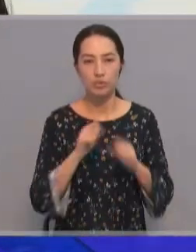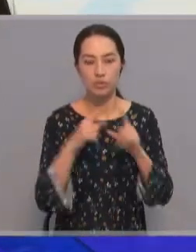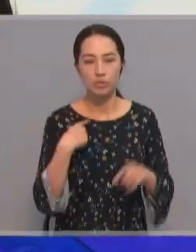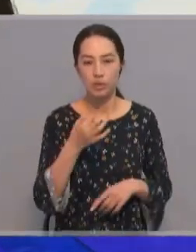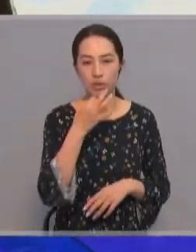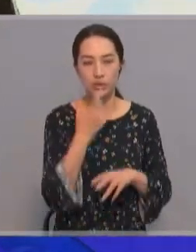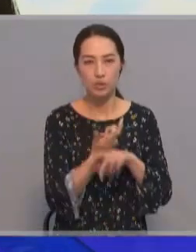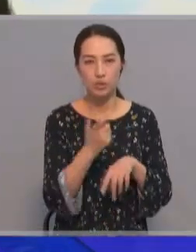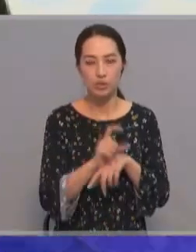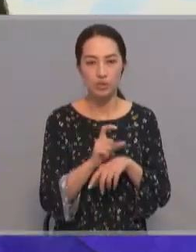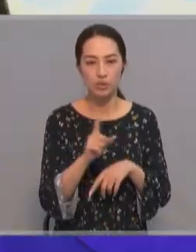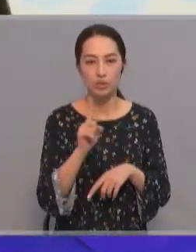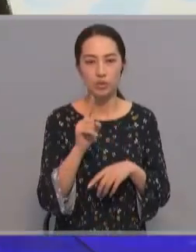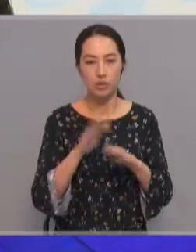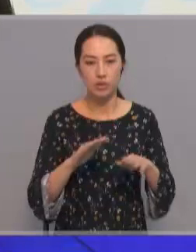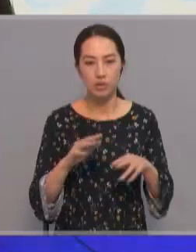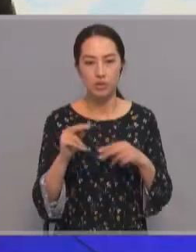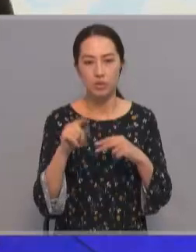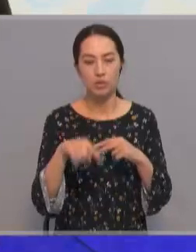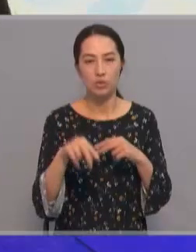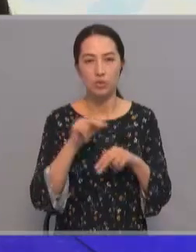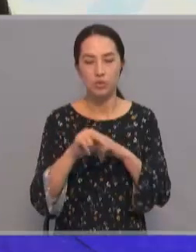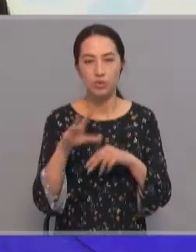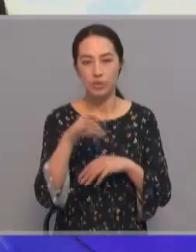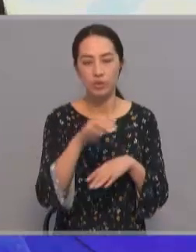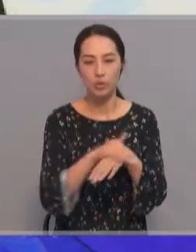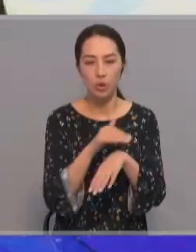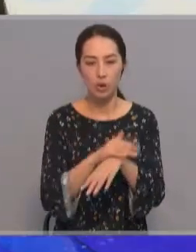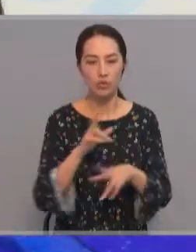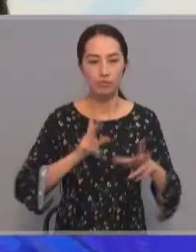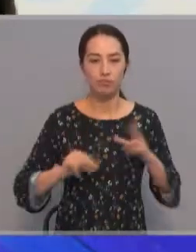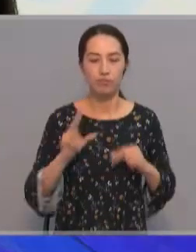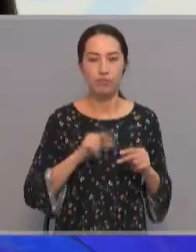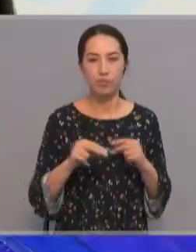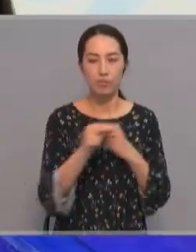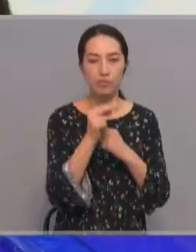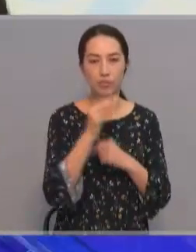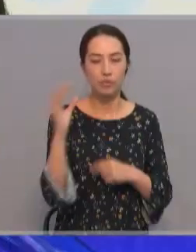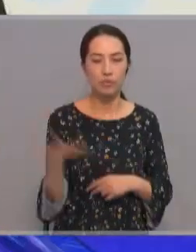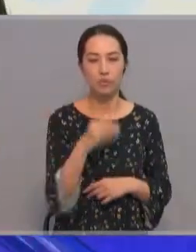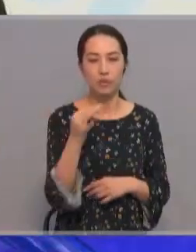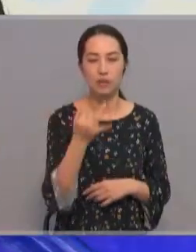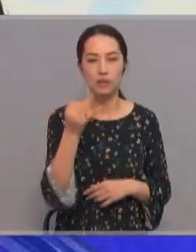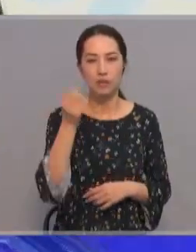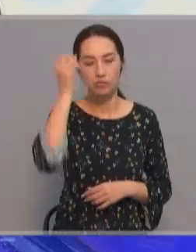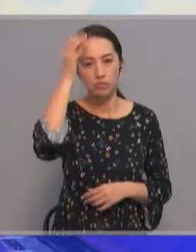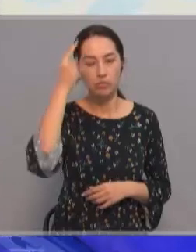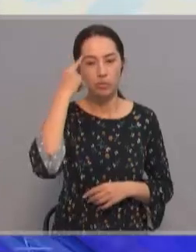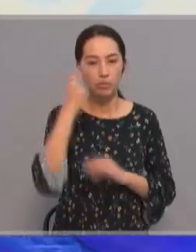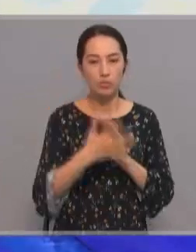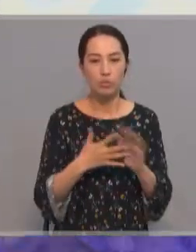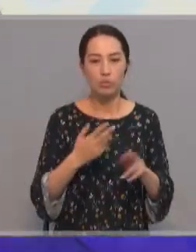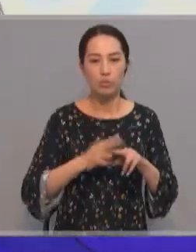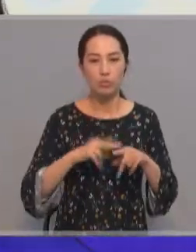Мне очень нравится школа, где я обучаюсь. Здесь очень добрые и отзывчивые преподаватели. Уроки все интересные и познавательные.